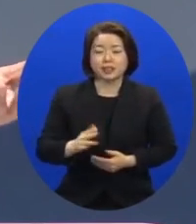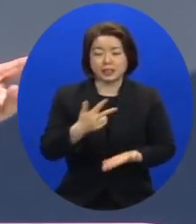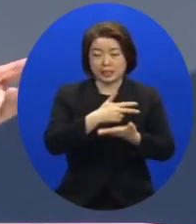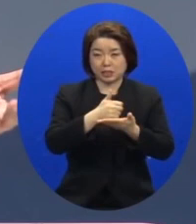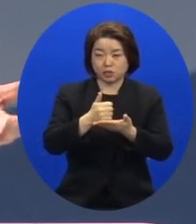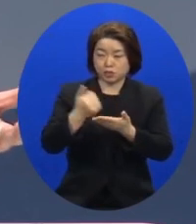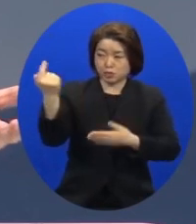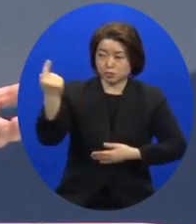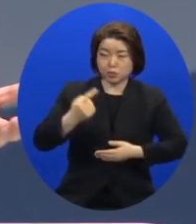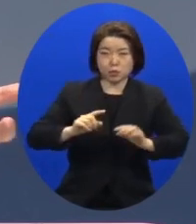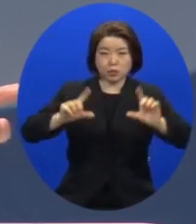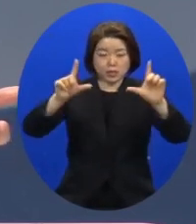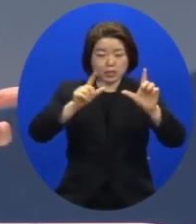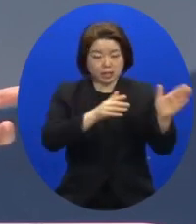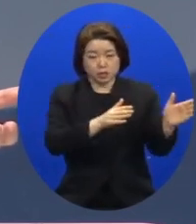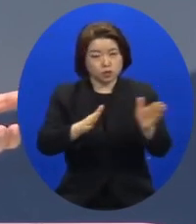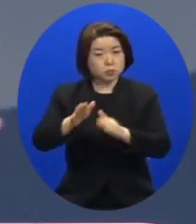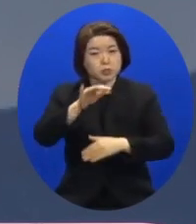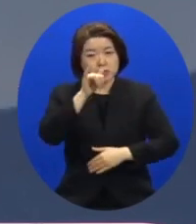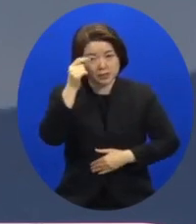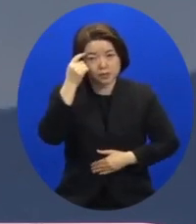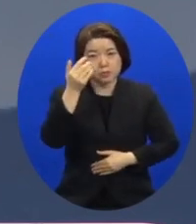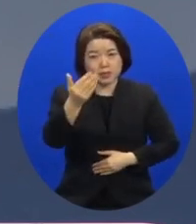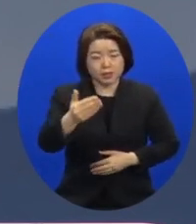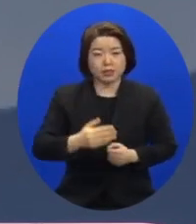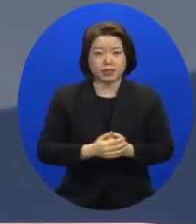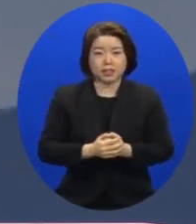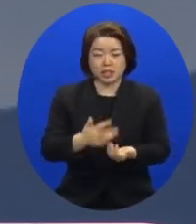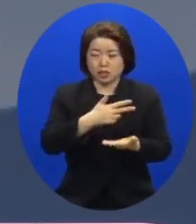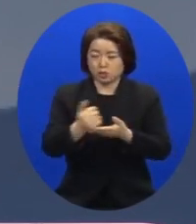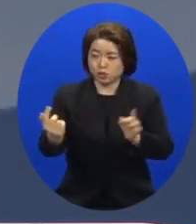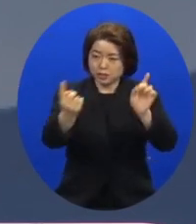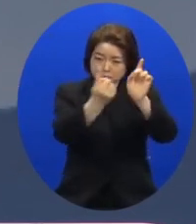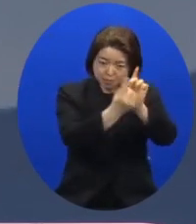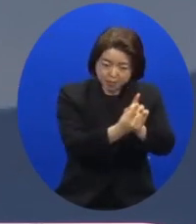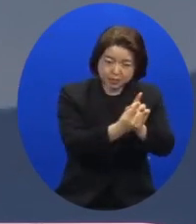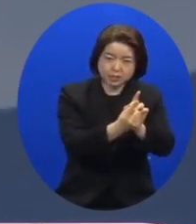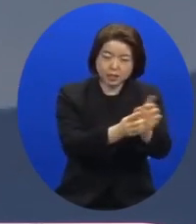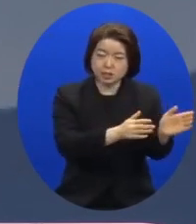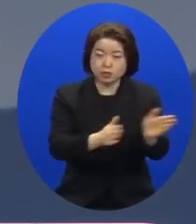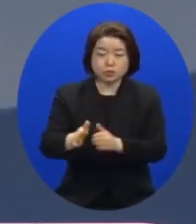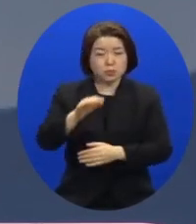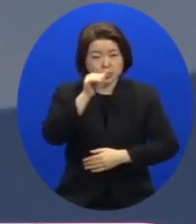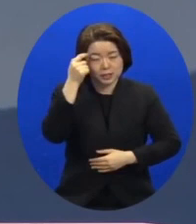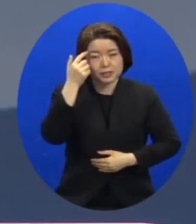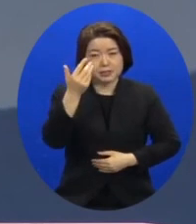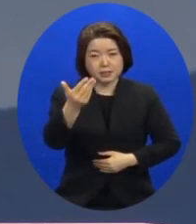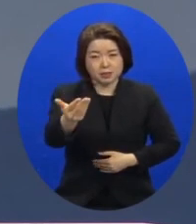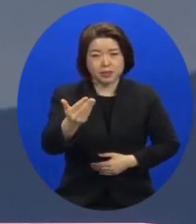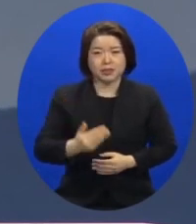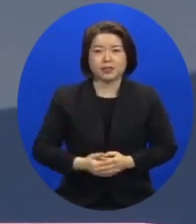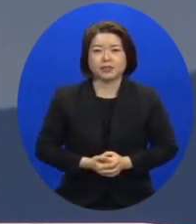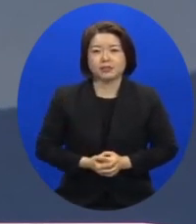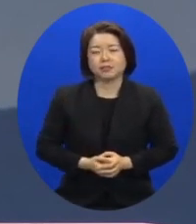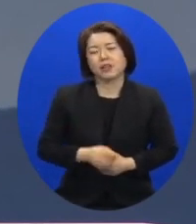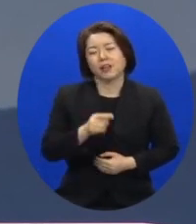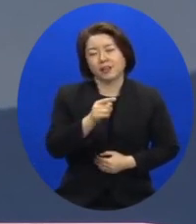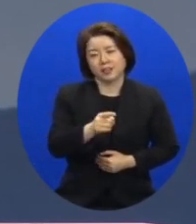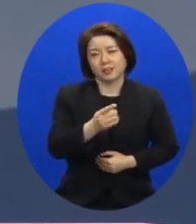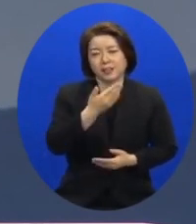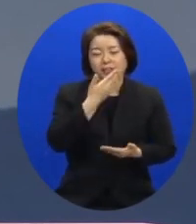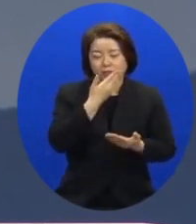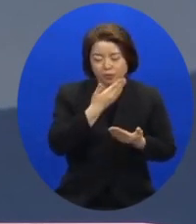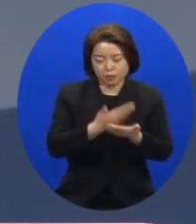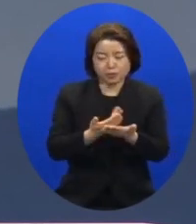오실 날을 준비 하셨습니까 주님 맞이할 준비는 하고 그렇게 사시는 겁니까 그 점이 중요한